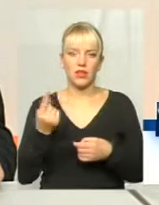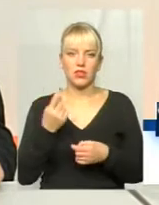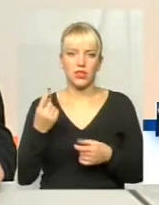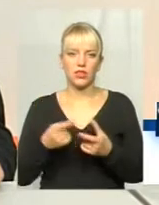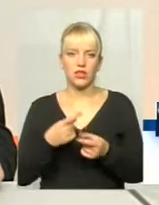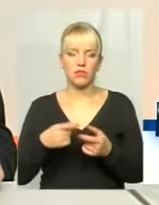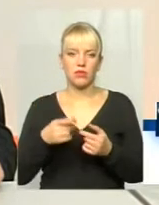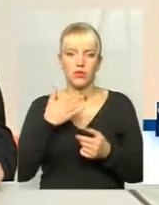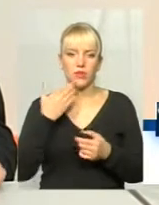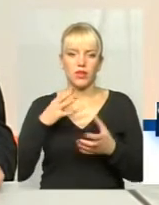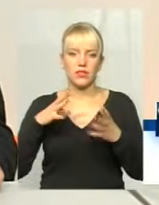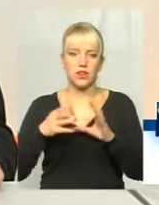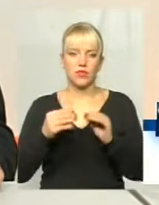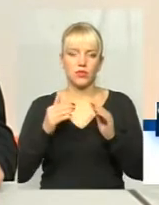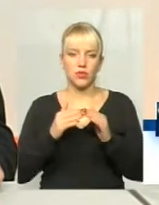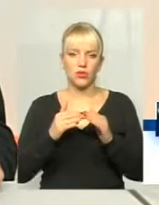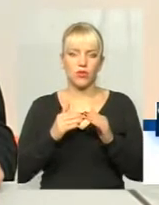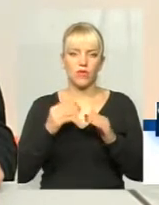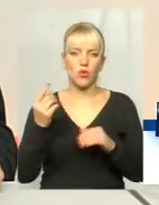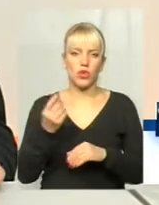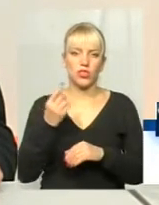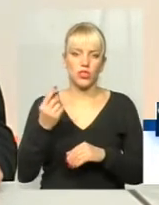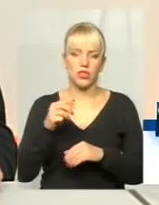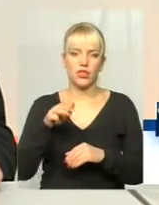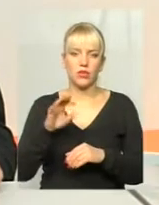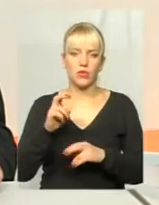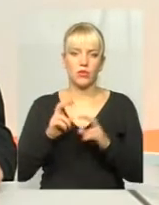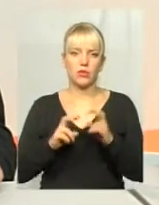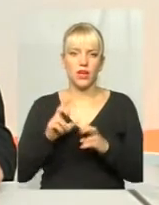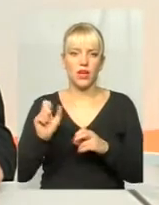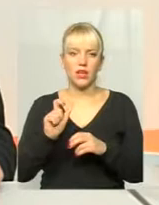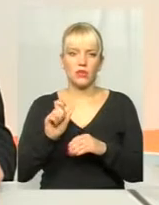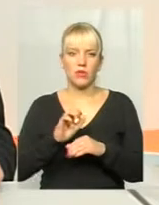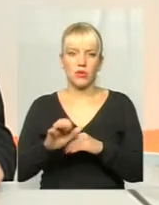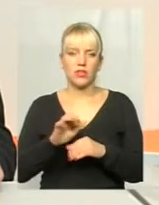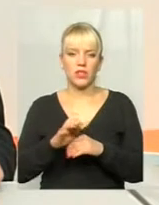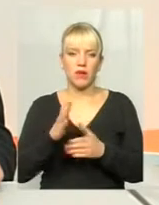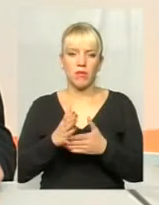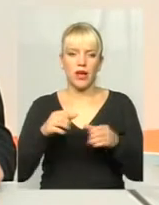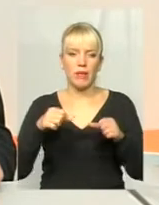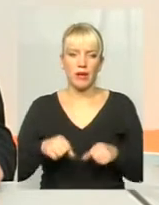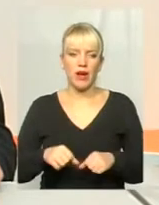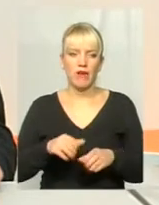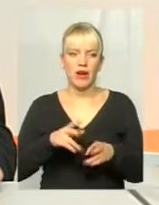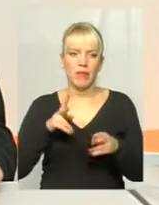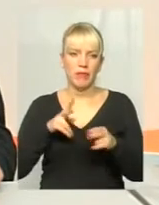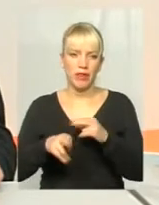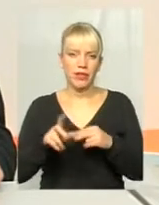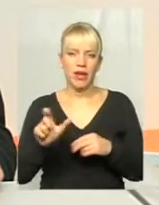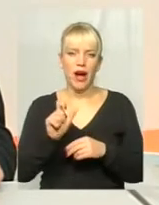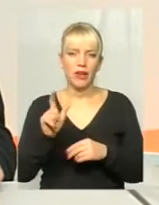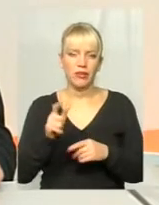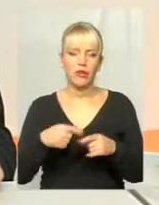нема загальнобудинкового лічильника, підприємство газопостачальне має повне право припинити подачу газу до